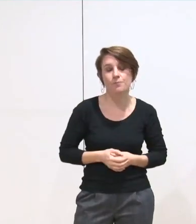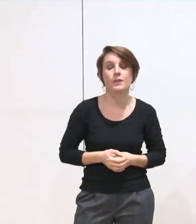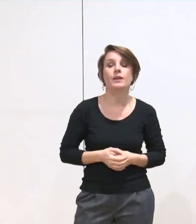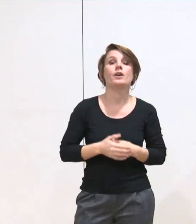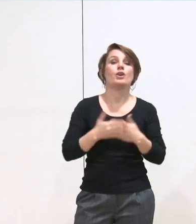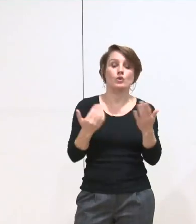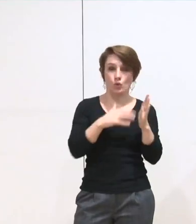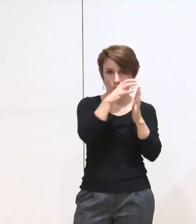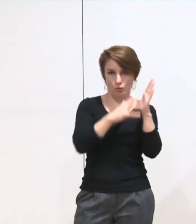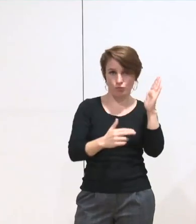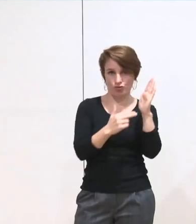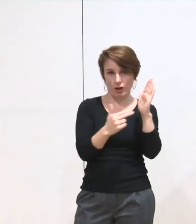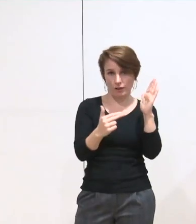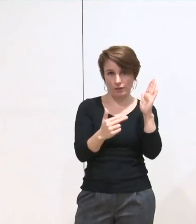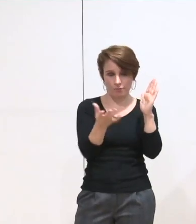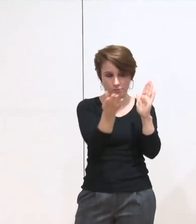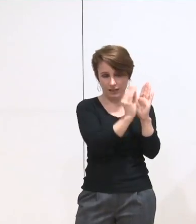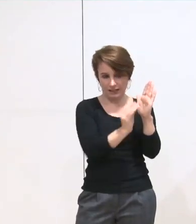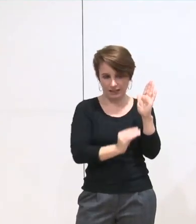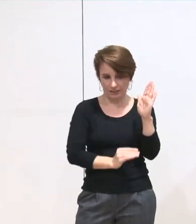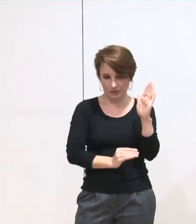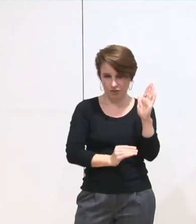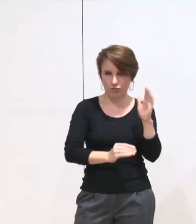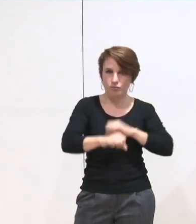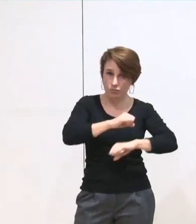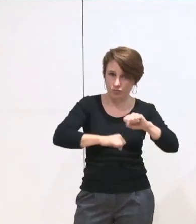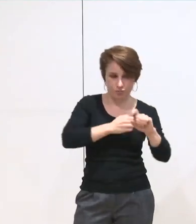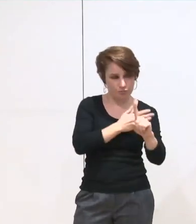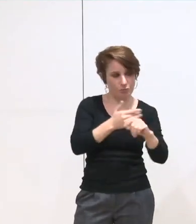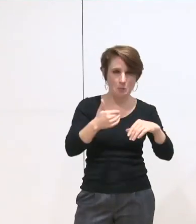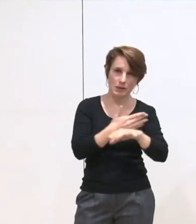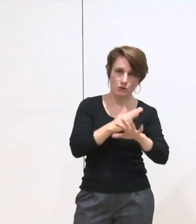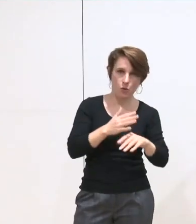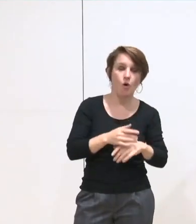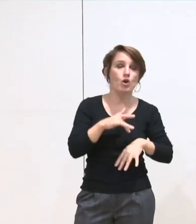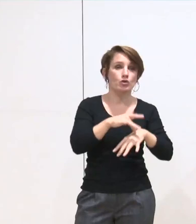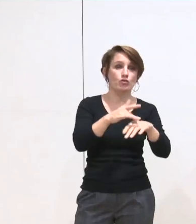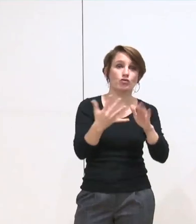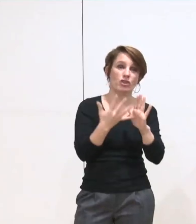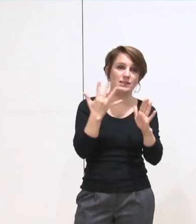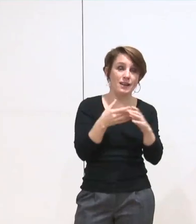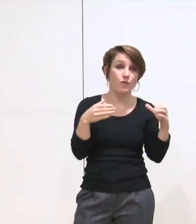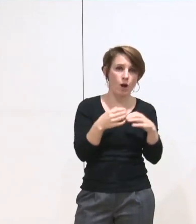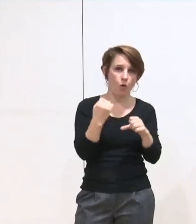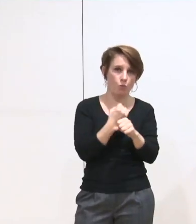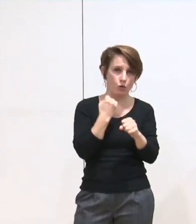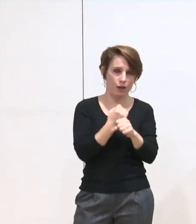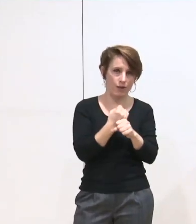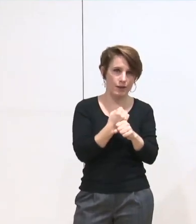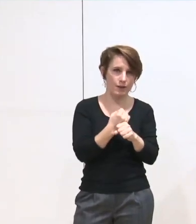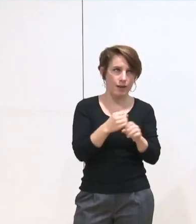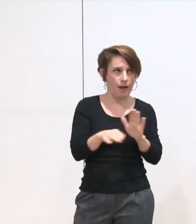charte, nous avons eu 5 groupes de travail entre avril et septembre. Des groupes de travail qui